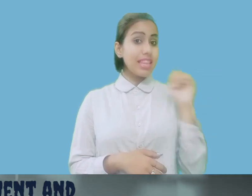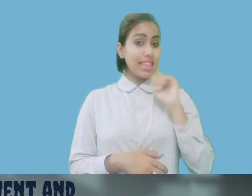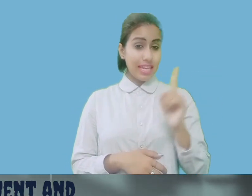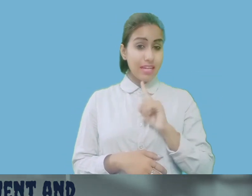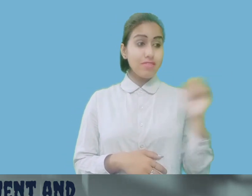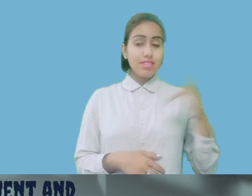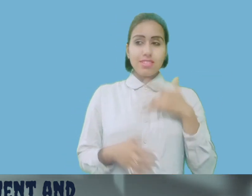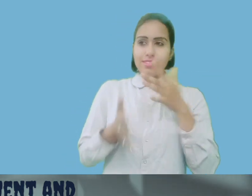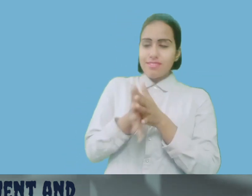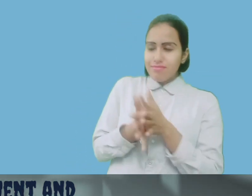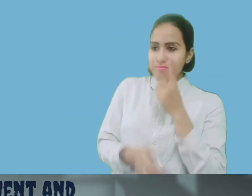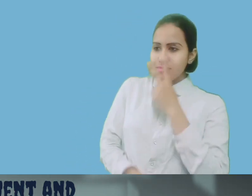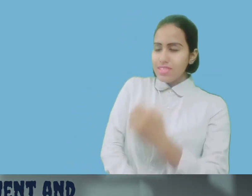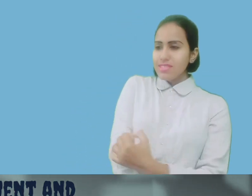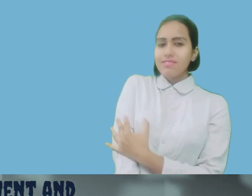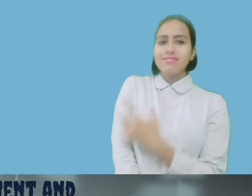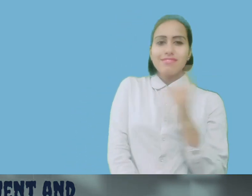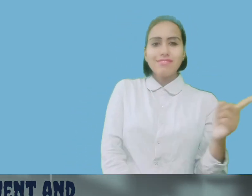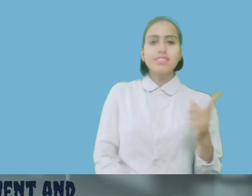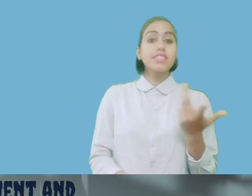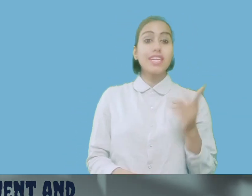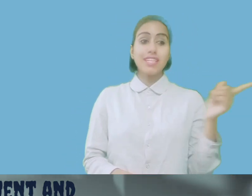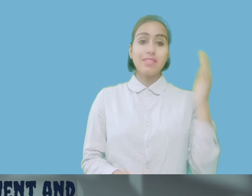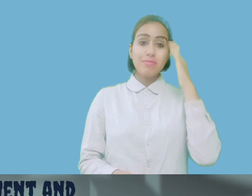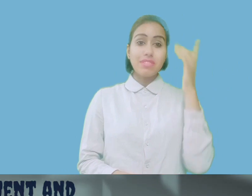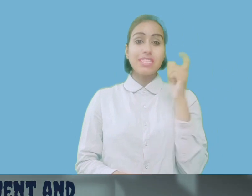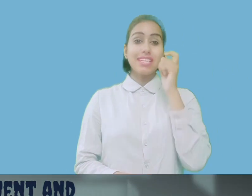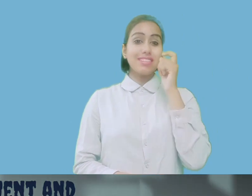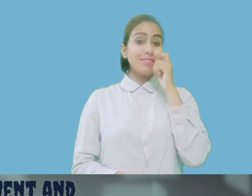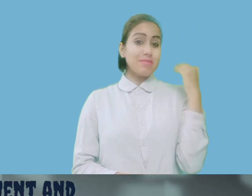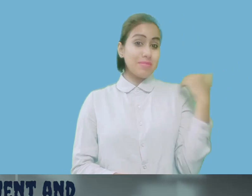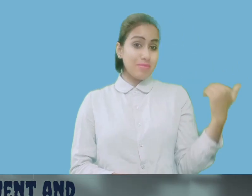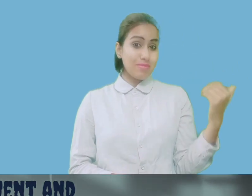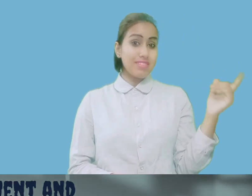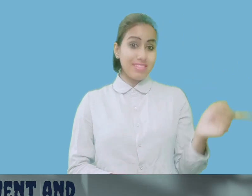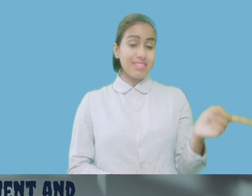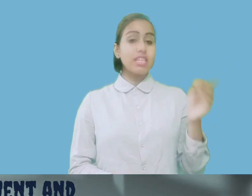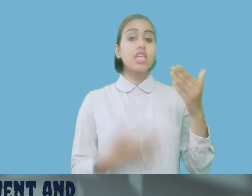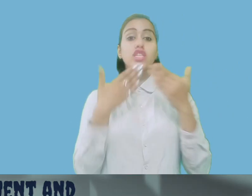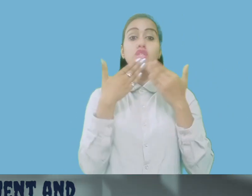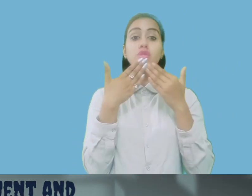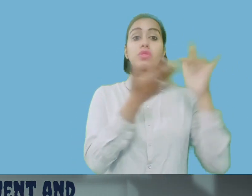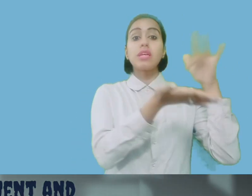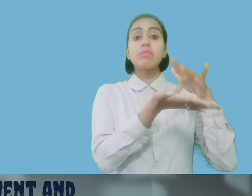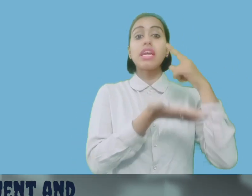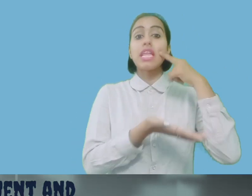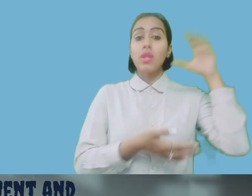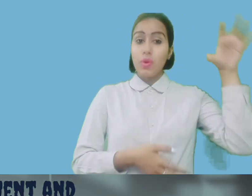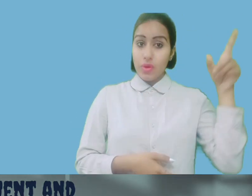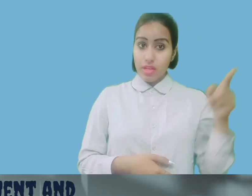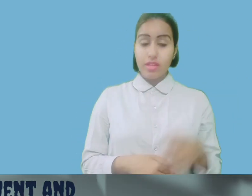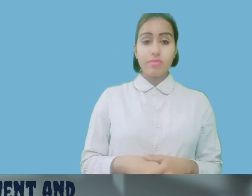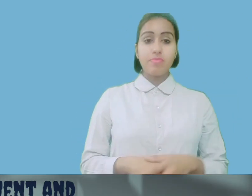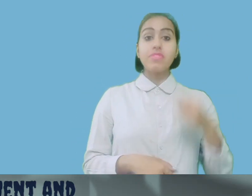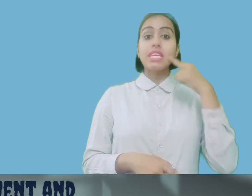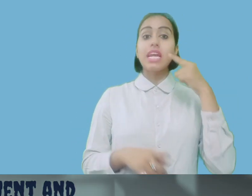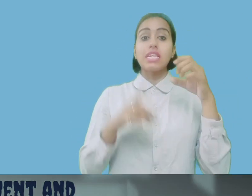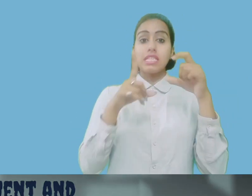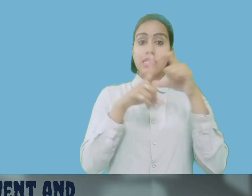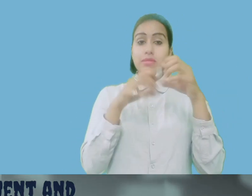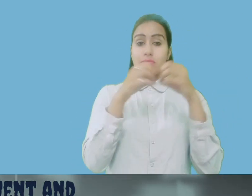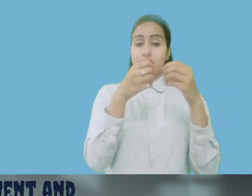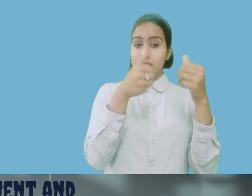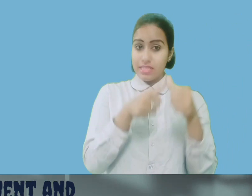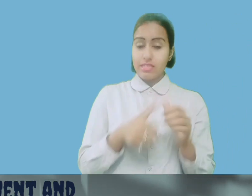क्या प्लानिंग है? जैसा कि है कि जो लोग फिनेंशियली स्टेबल हैं या जिनके पास में किसी प्रकार की कोई समस्या नहीं है, वो तो